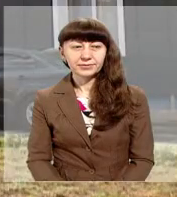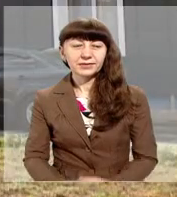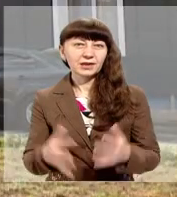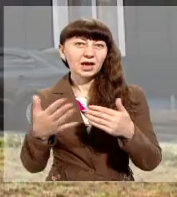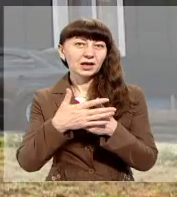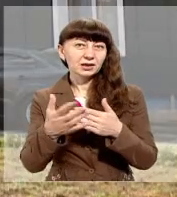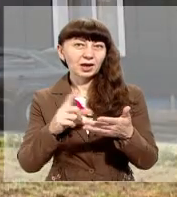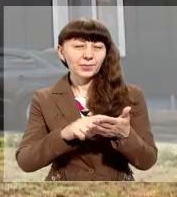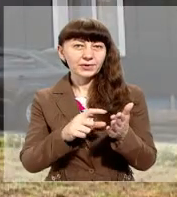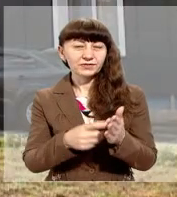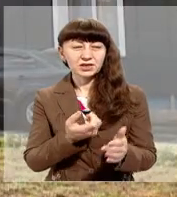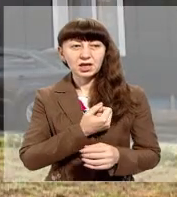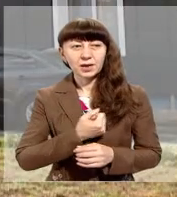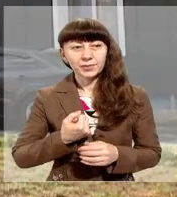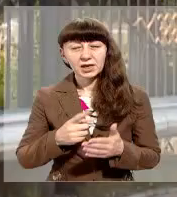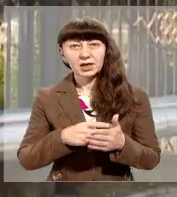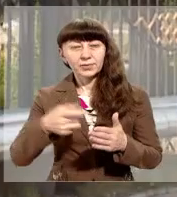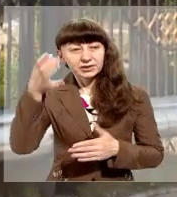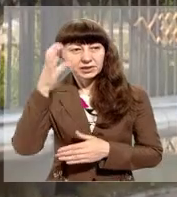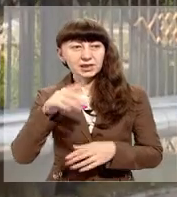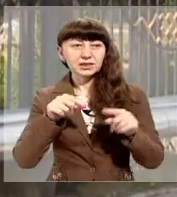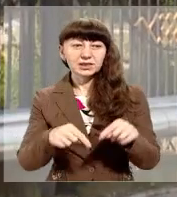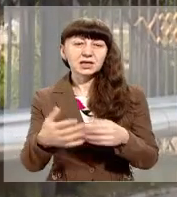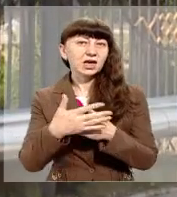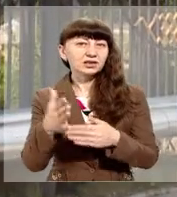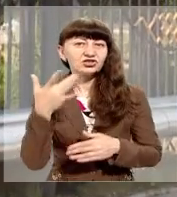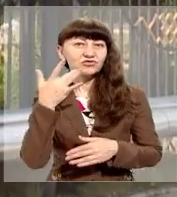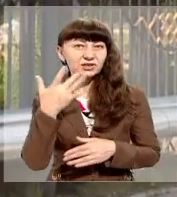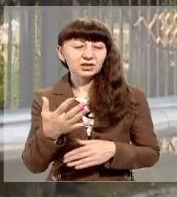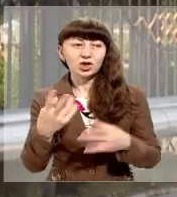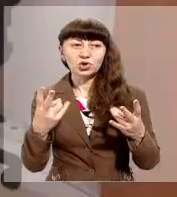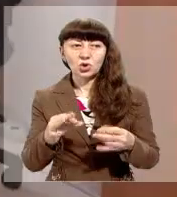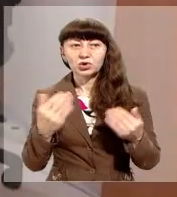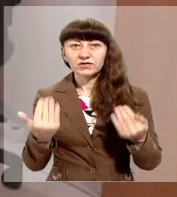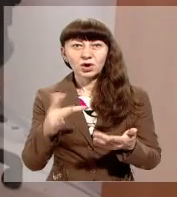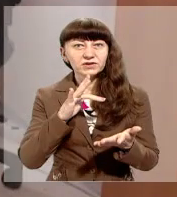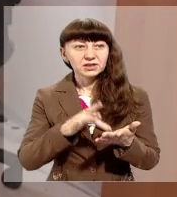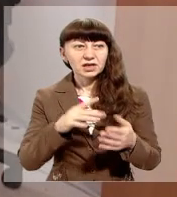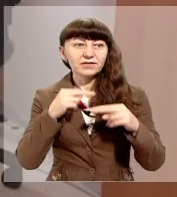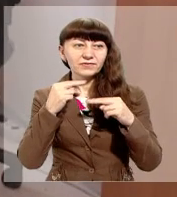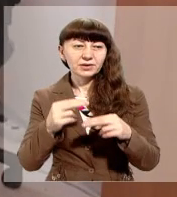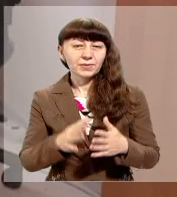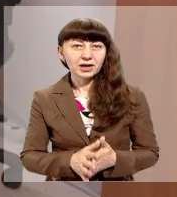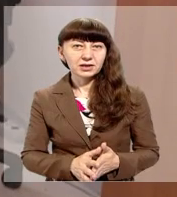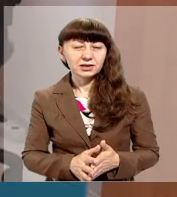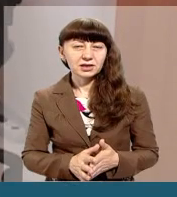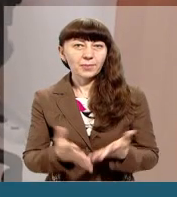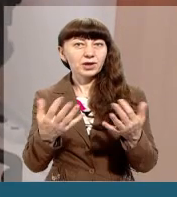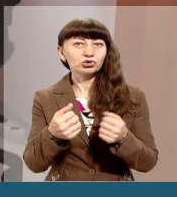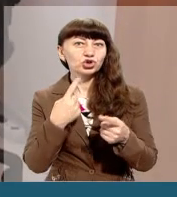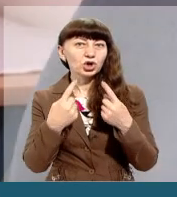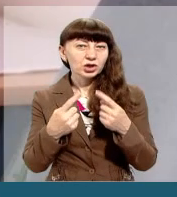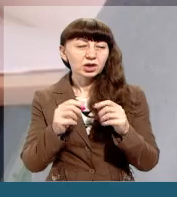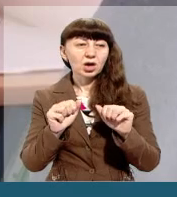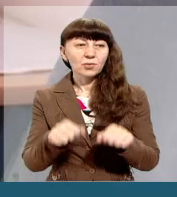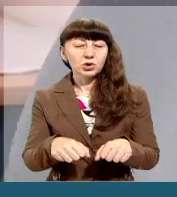Двери кабинета врачей-терапевтов или психологов здесь открыты всегда. Но сегодня в центре особенный день. Получить многие консультации